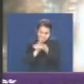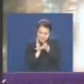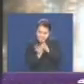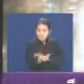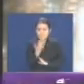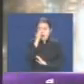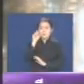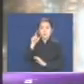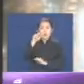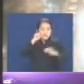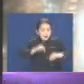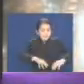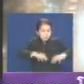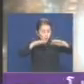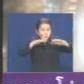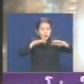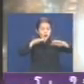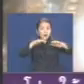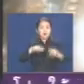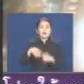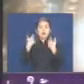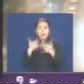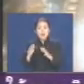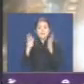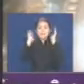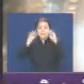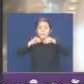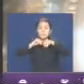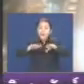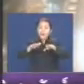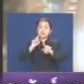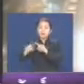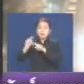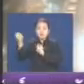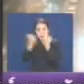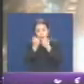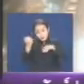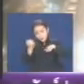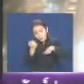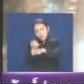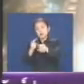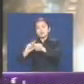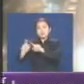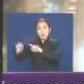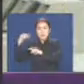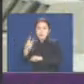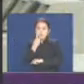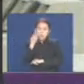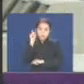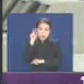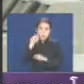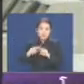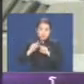กฤตจราจรน้ำท่วมขังรวมทั้งมีการประชาสัมพันธ์เรื่องของการเคลื่อนย้ายรถด้วยนะคะเดี๋ยวติดตามรายละเอียดได้ในช่วงหน้าค่